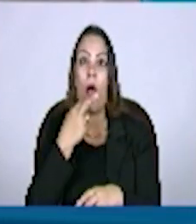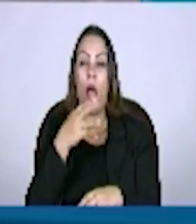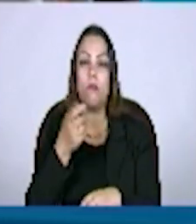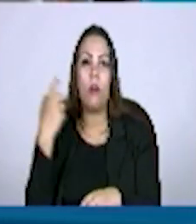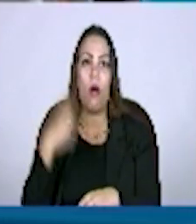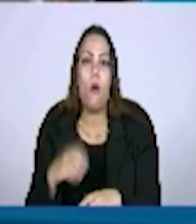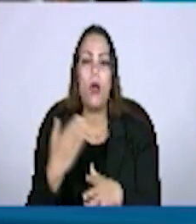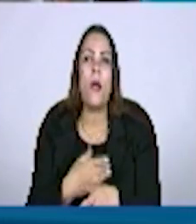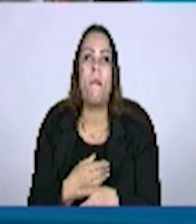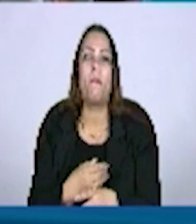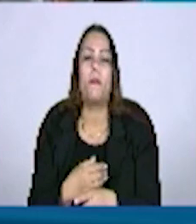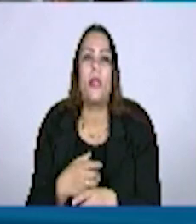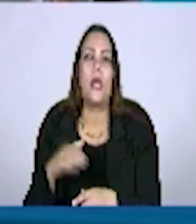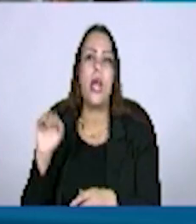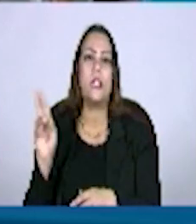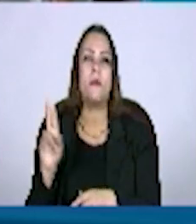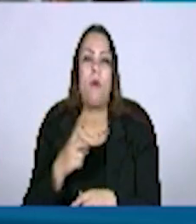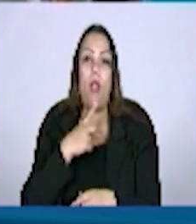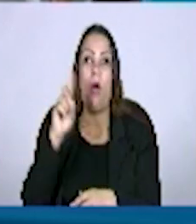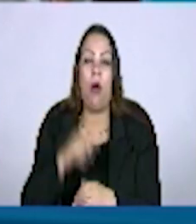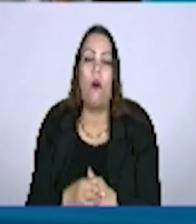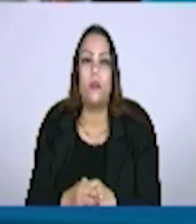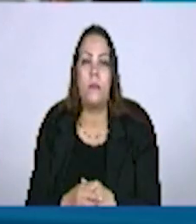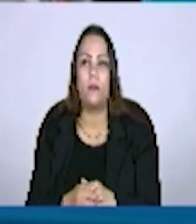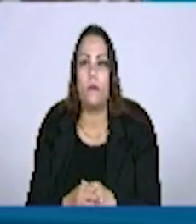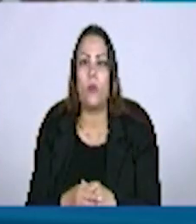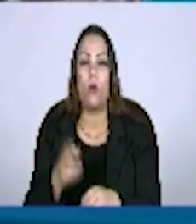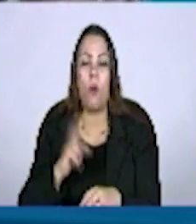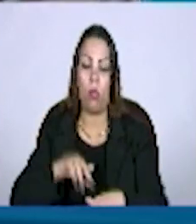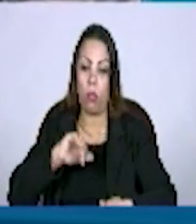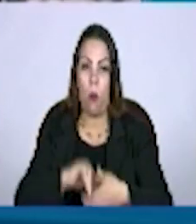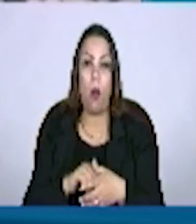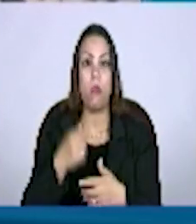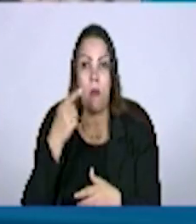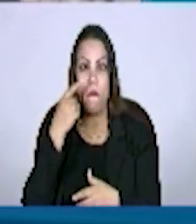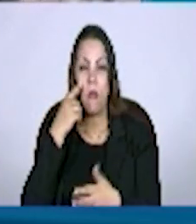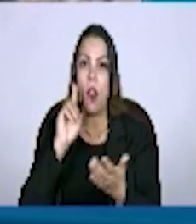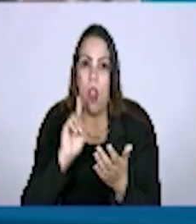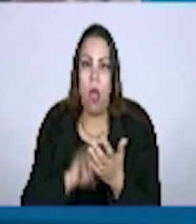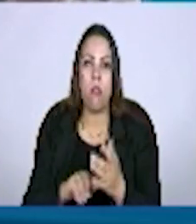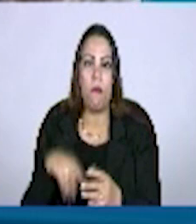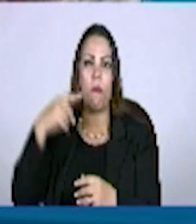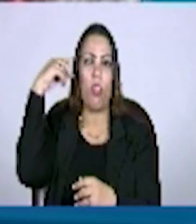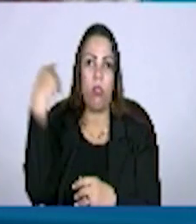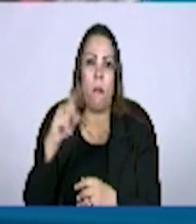جدا من جانب حزب الله وتصريحات اخرى وتعا وتوعد بالرد